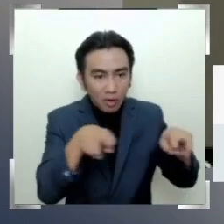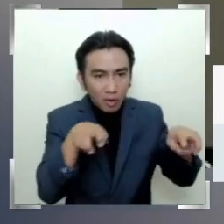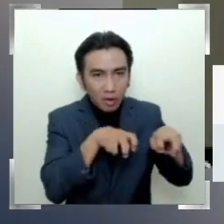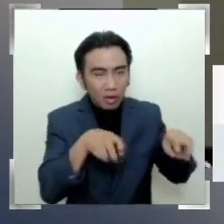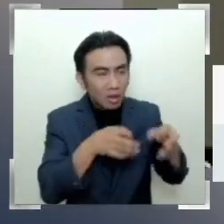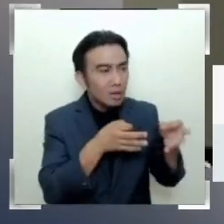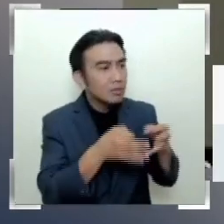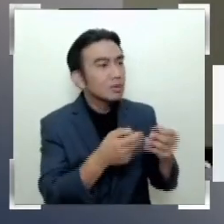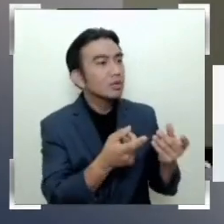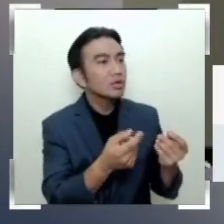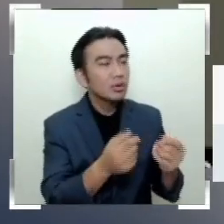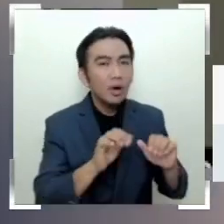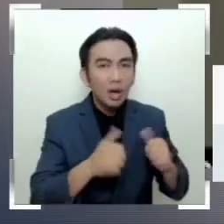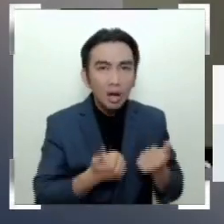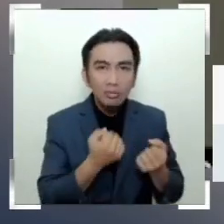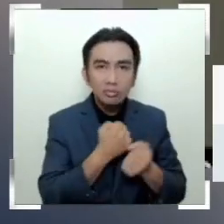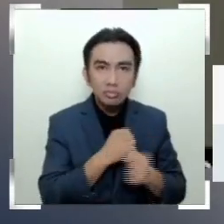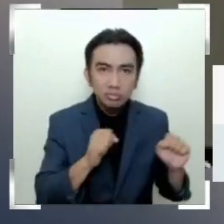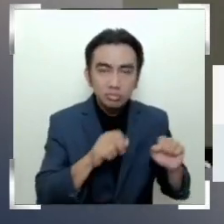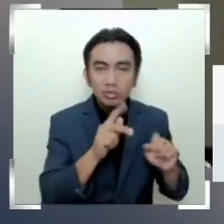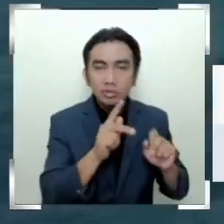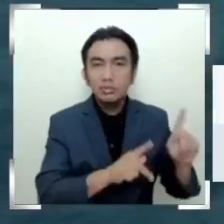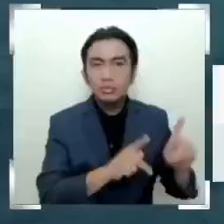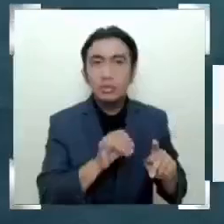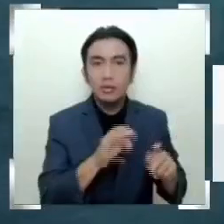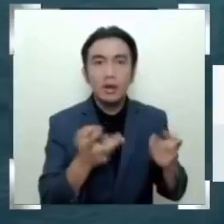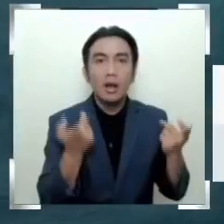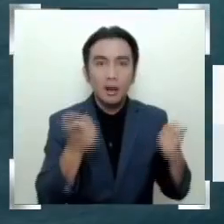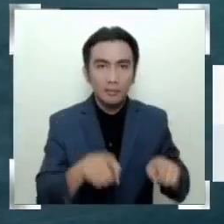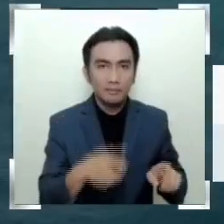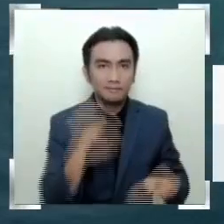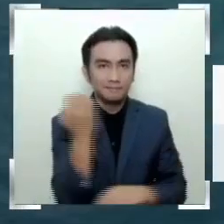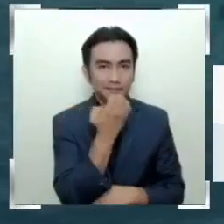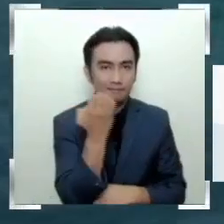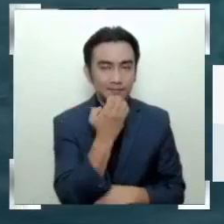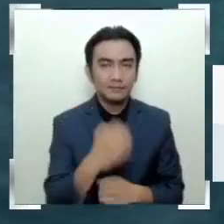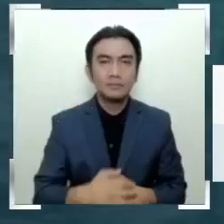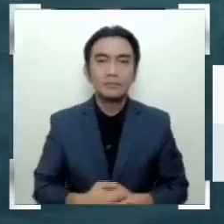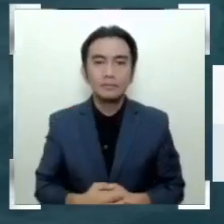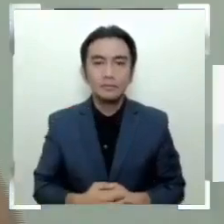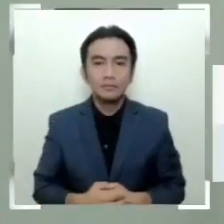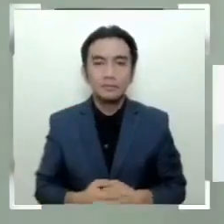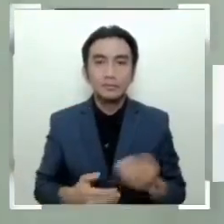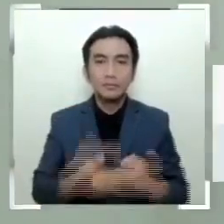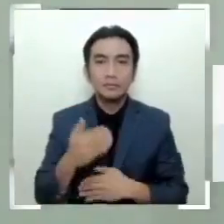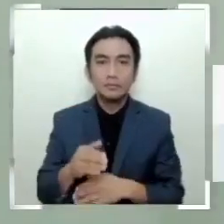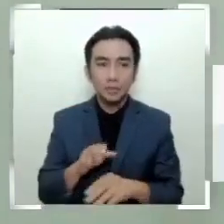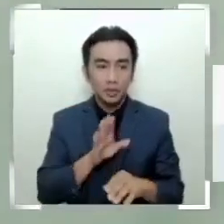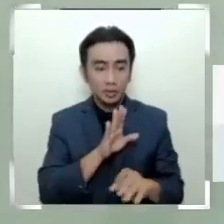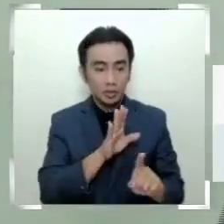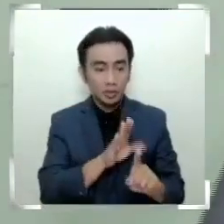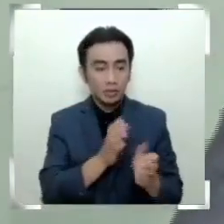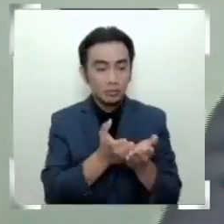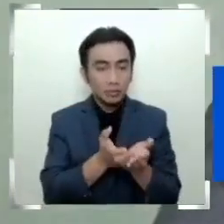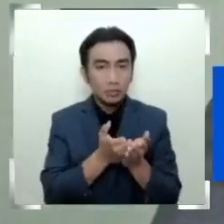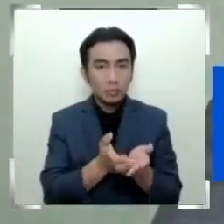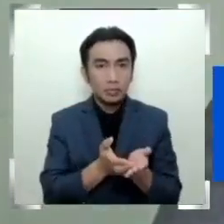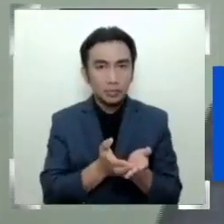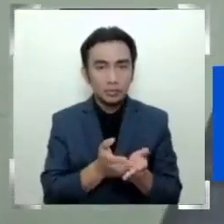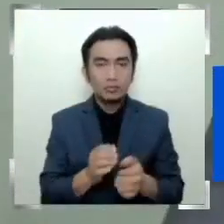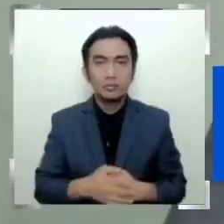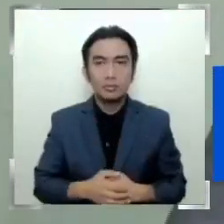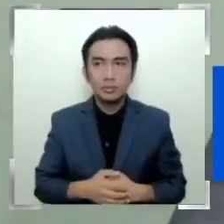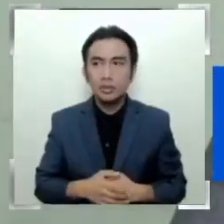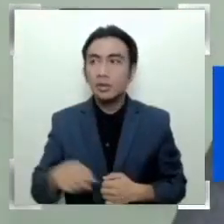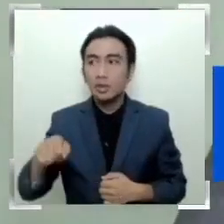po ng safety briefing po kung ano yung gagawin ng tao. Sagot naman ang kampo ng may-ari ng barko, the crew extended everything, they